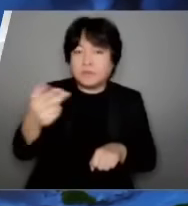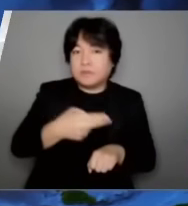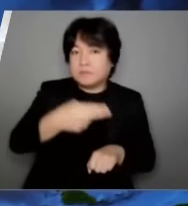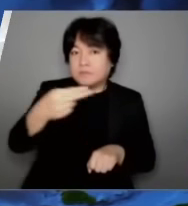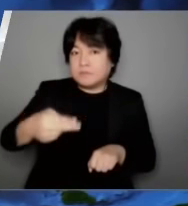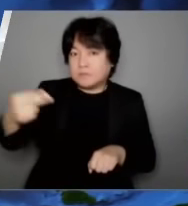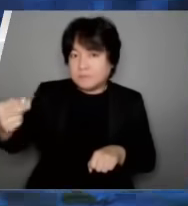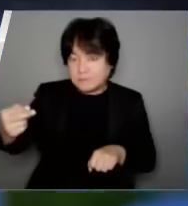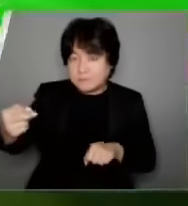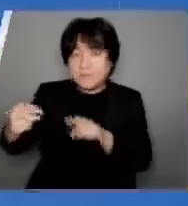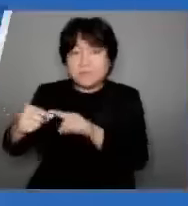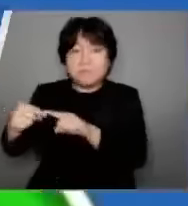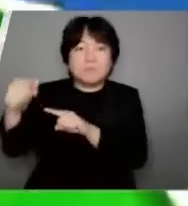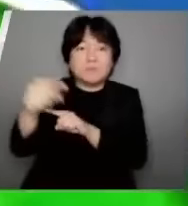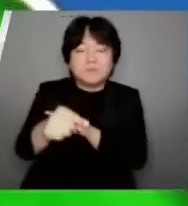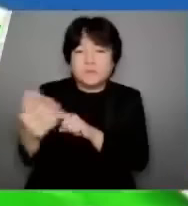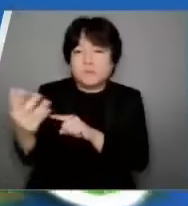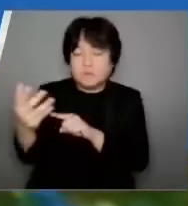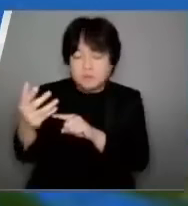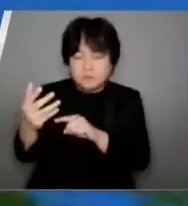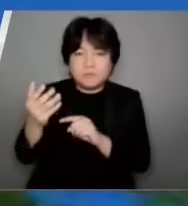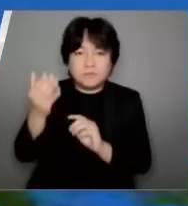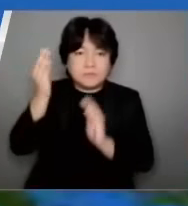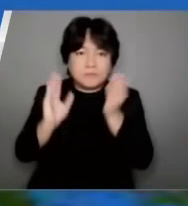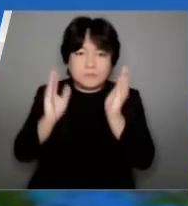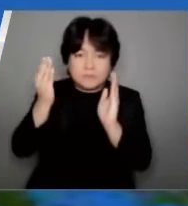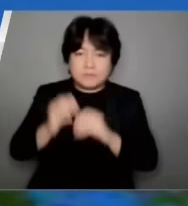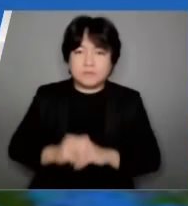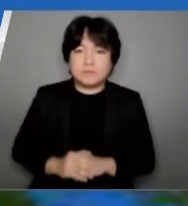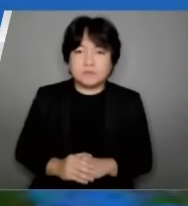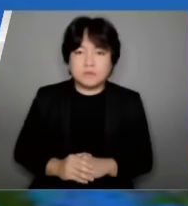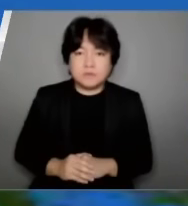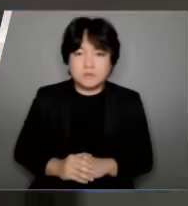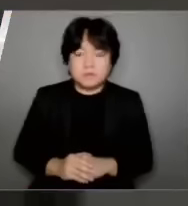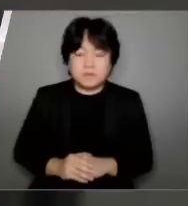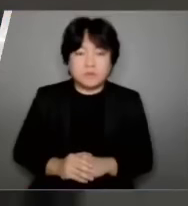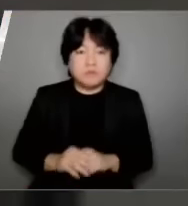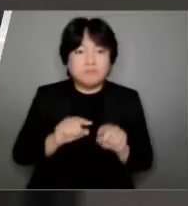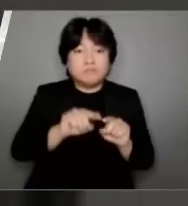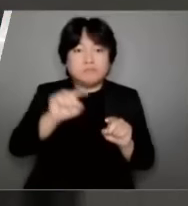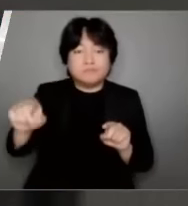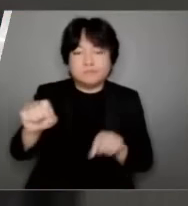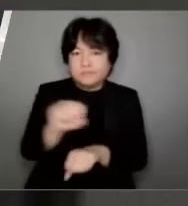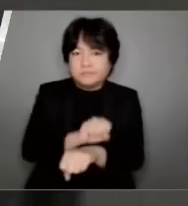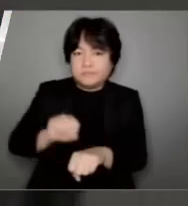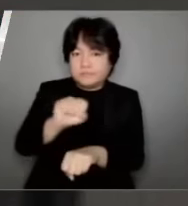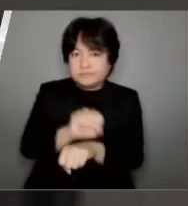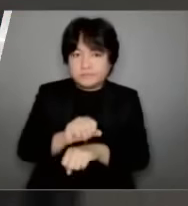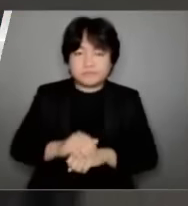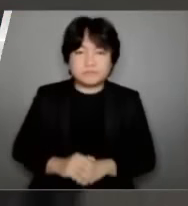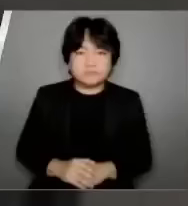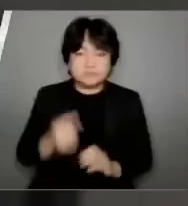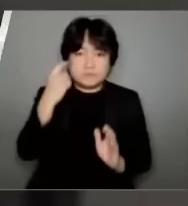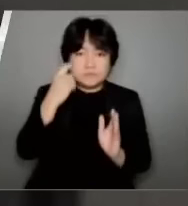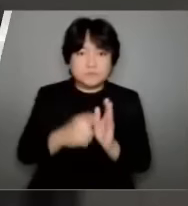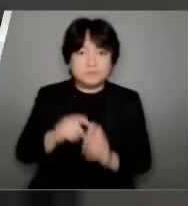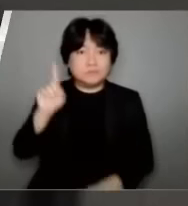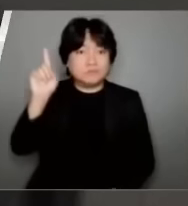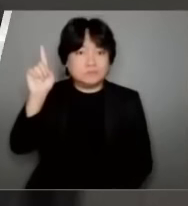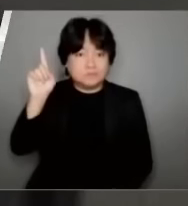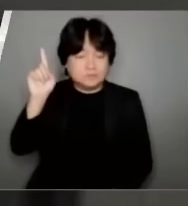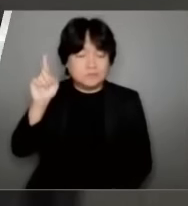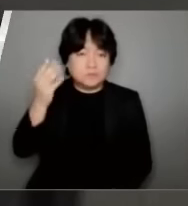noong July 18. July 21 naman nang lumipad si Guo patungong Singapore. Sa litratong ito noong July 21, kita si